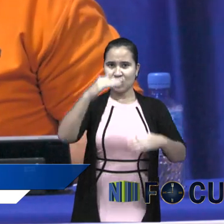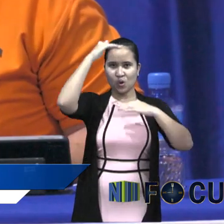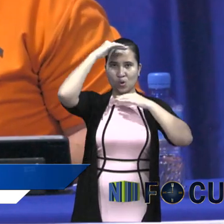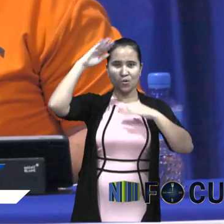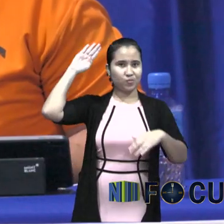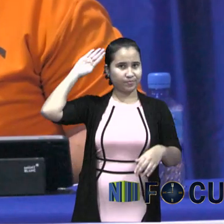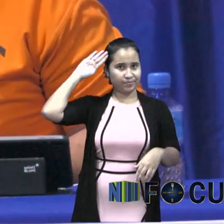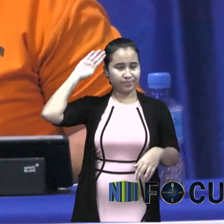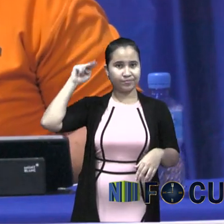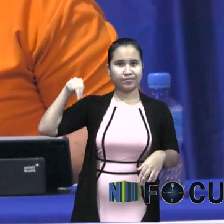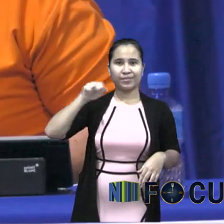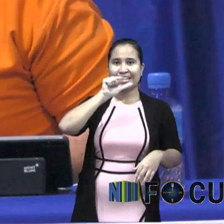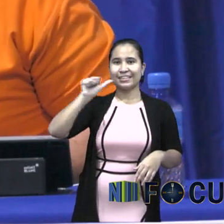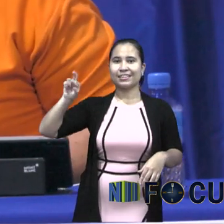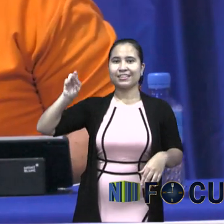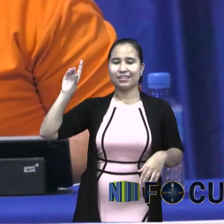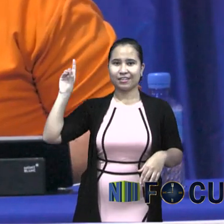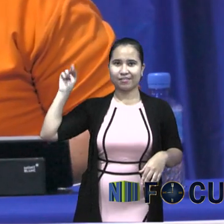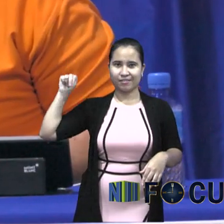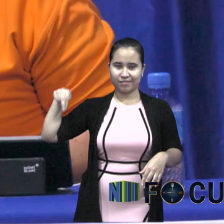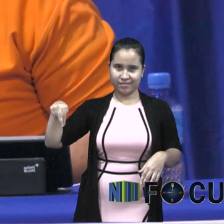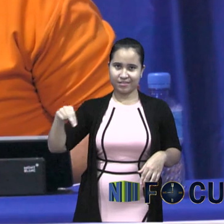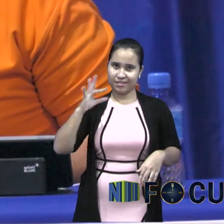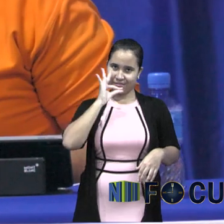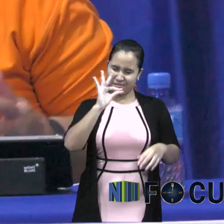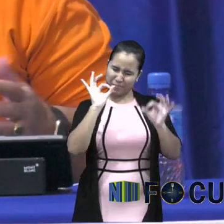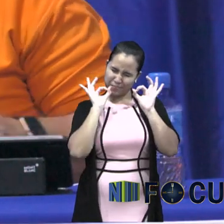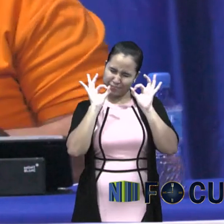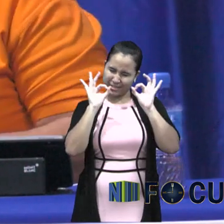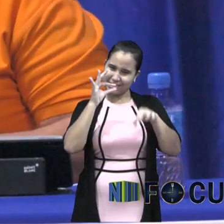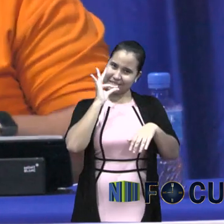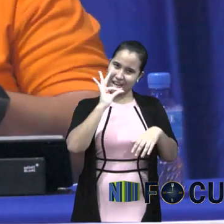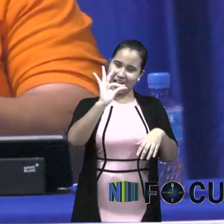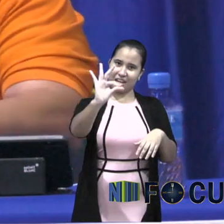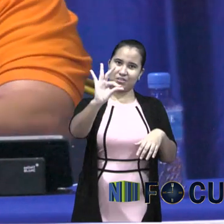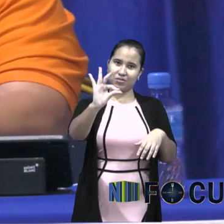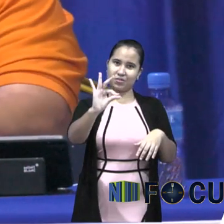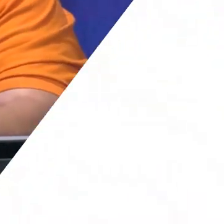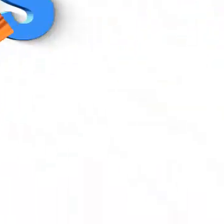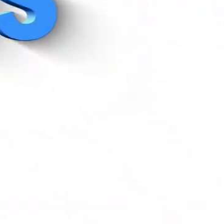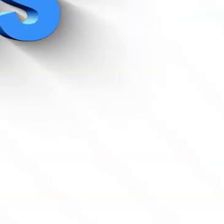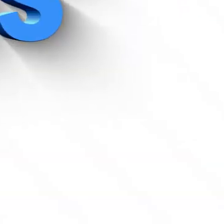hoofdinspecteur Narden, om dus daarop in detail in te gaan met betrekking tot de laatste dagen.